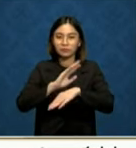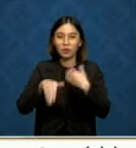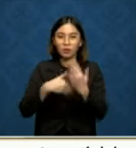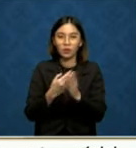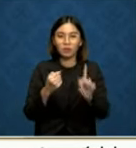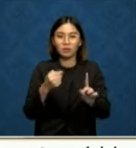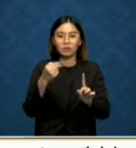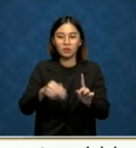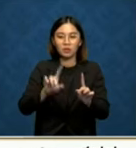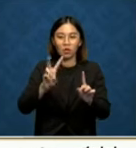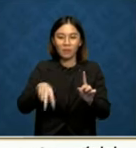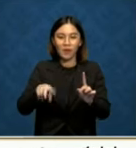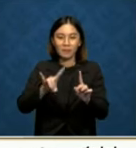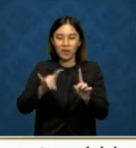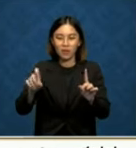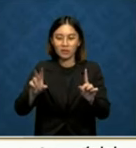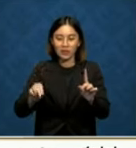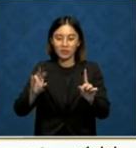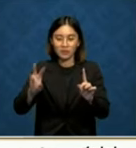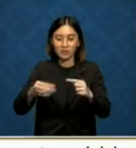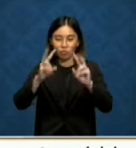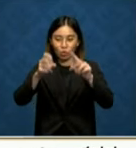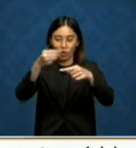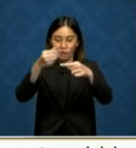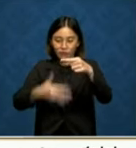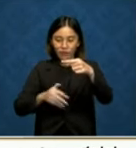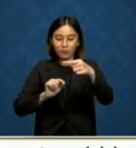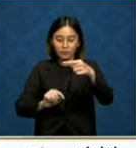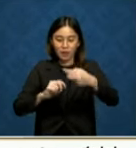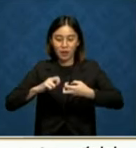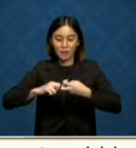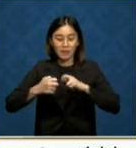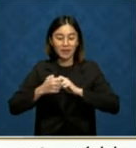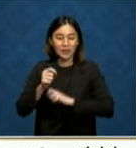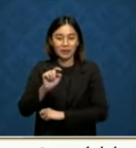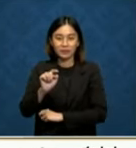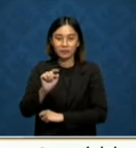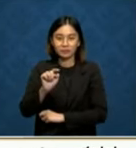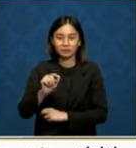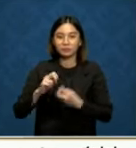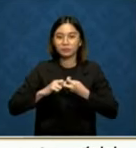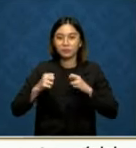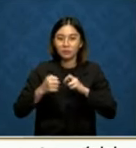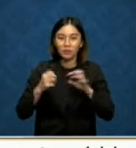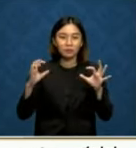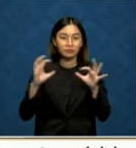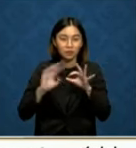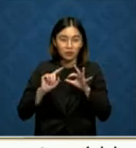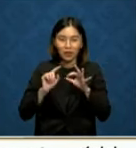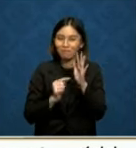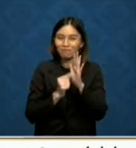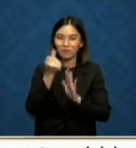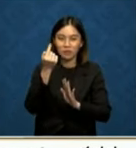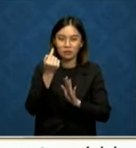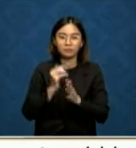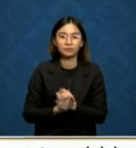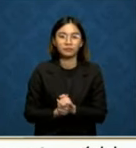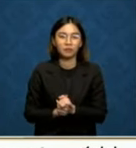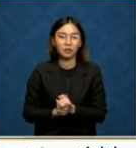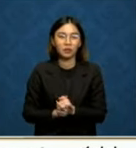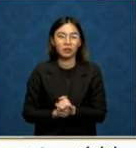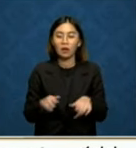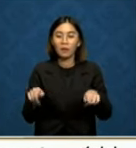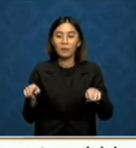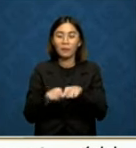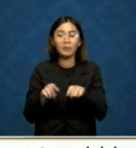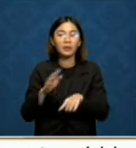12,837 เรื่องปัญหาที่เป็นเรีกว่าอัดับแรกเนี่ย ก็อย